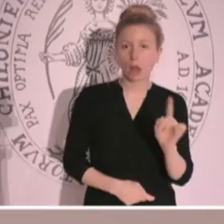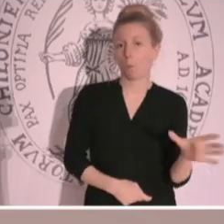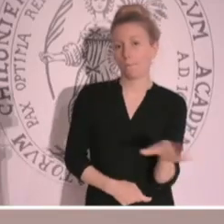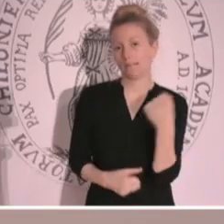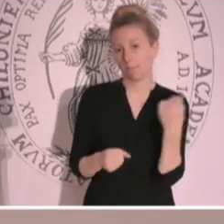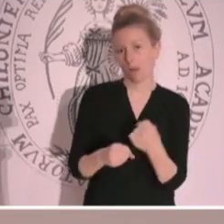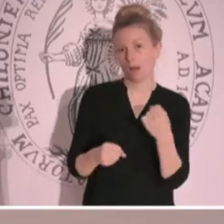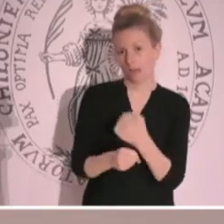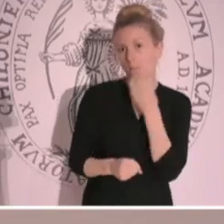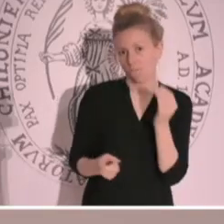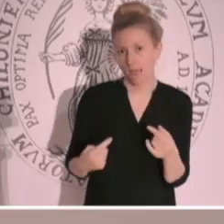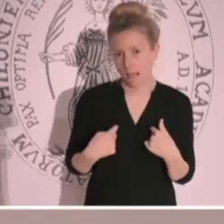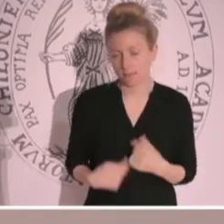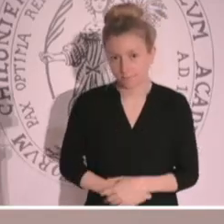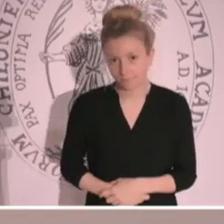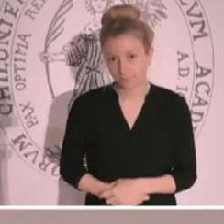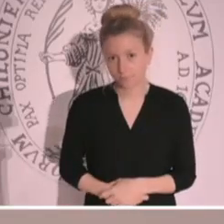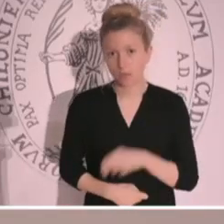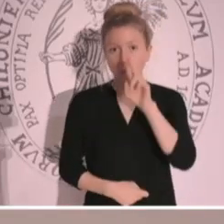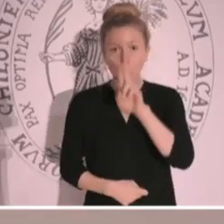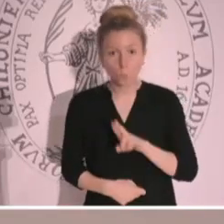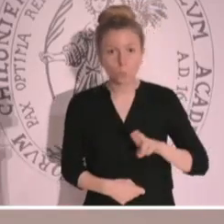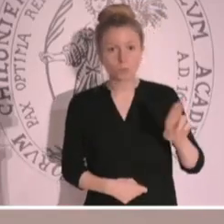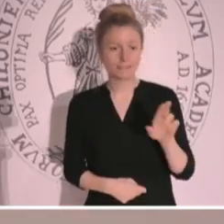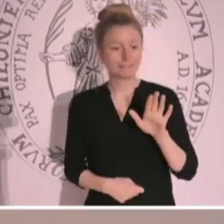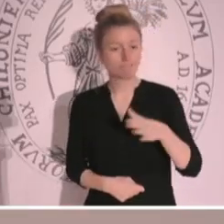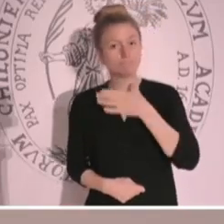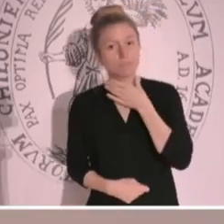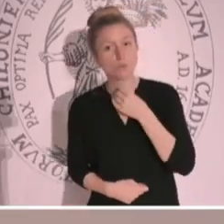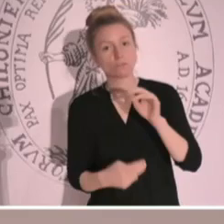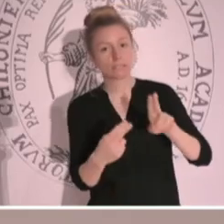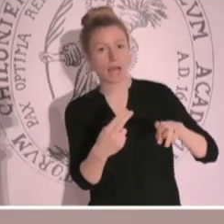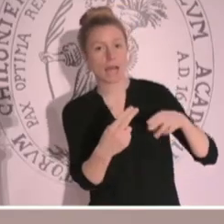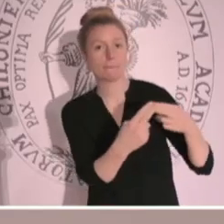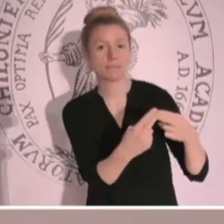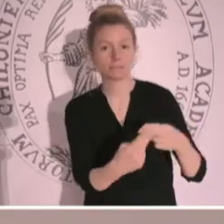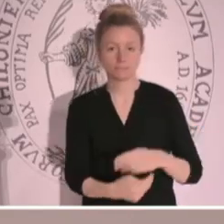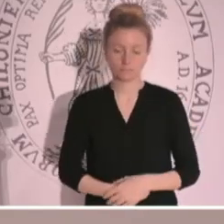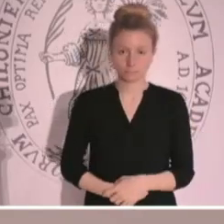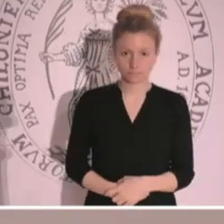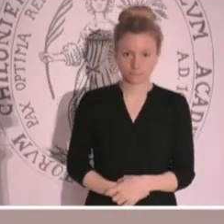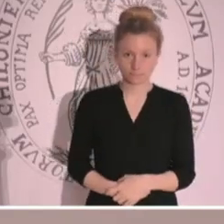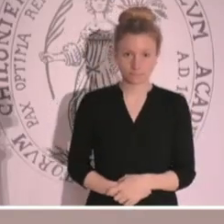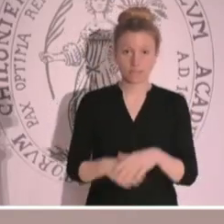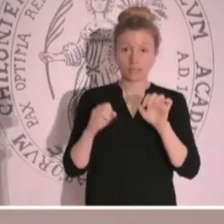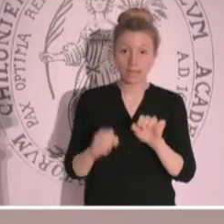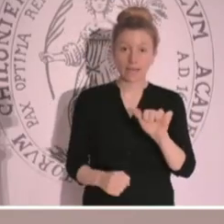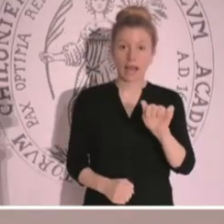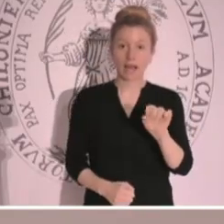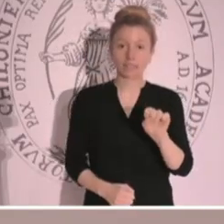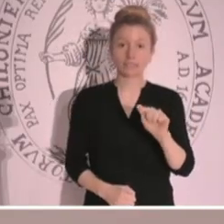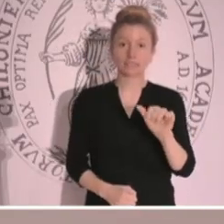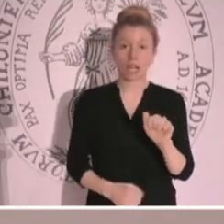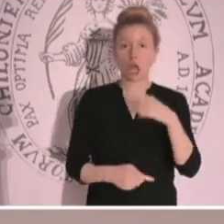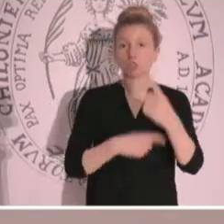anpasst. Informiert euch, sprecht uns an, schnackt mit uns, vielleicht habt ihr es schon gesehen, wir stehen noch unten